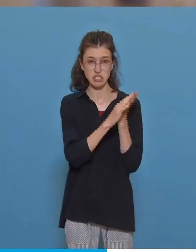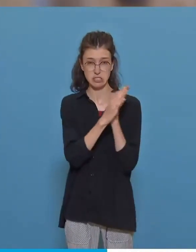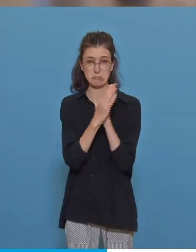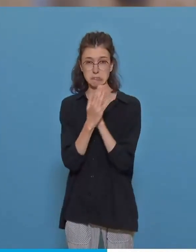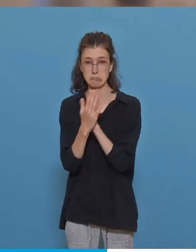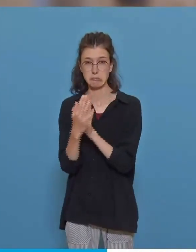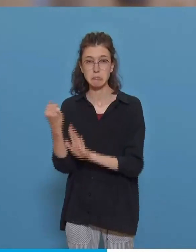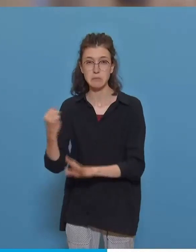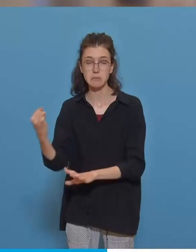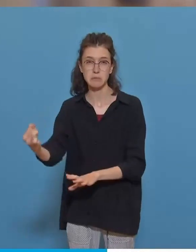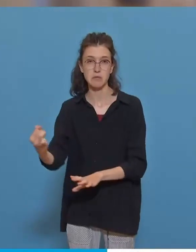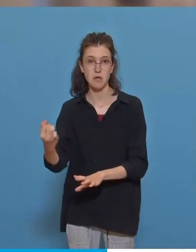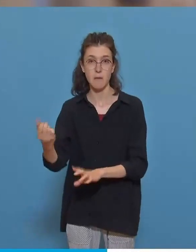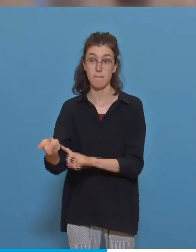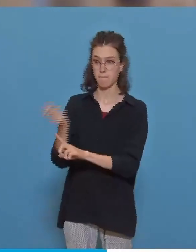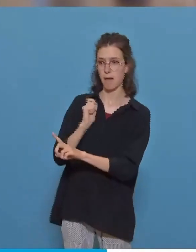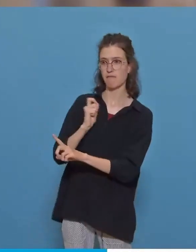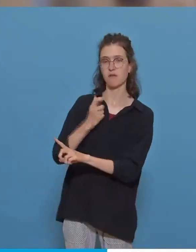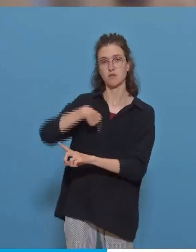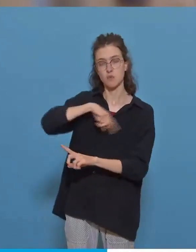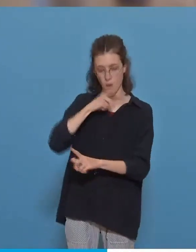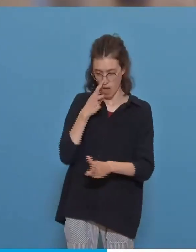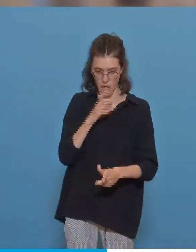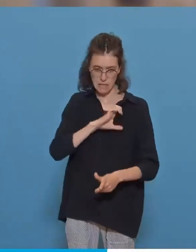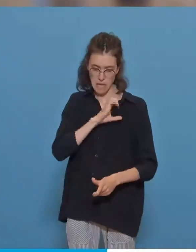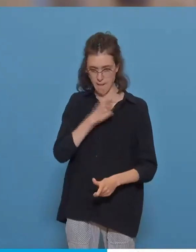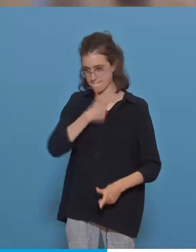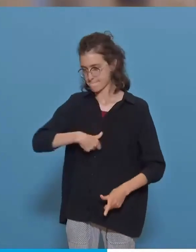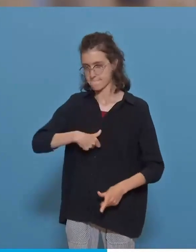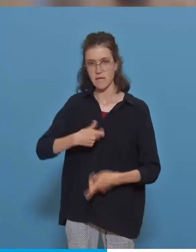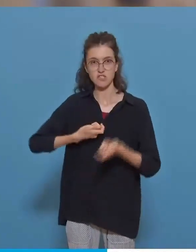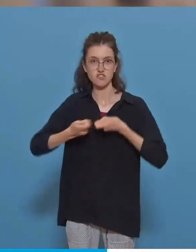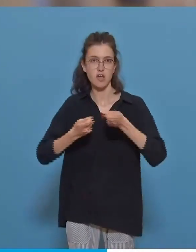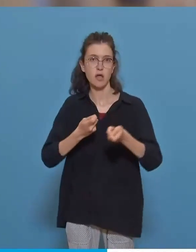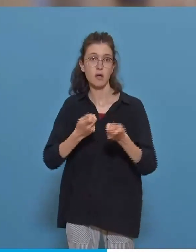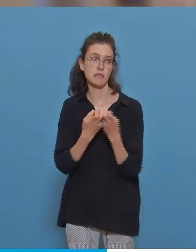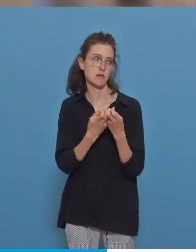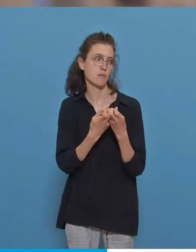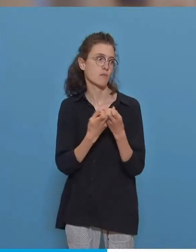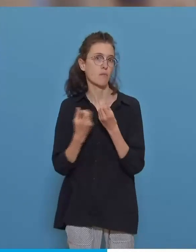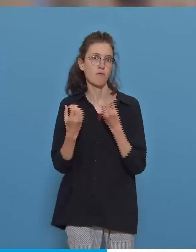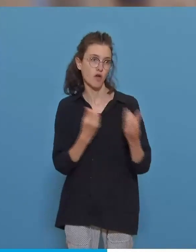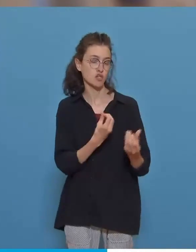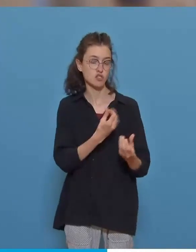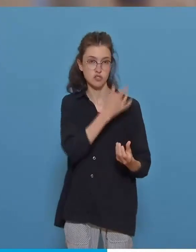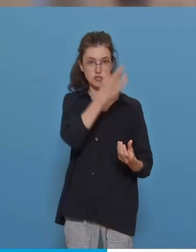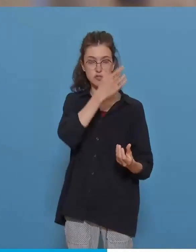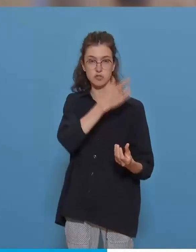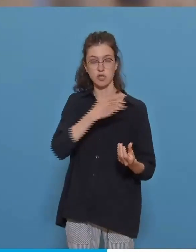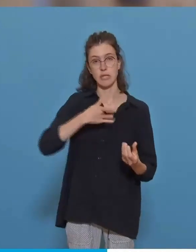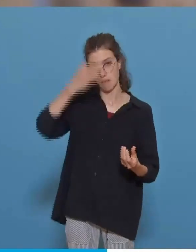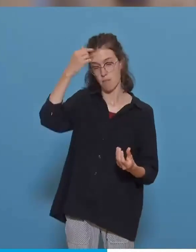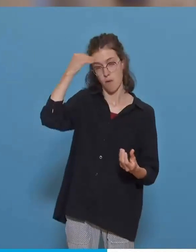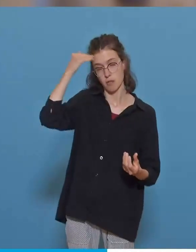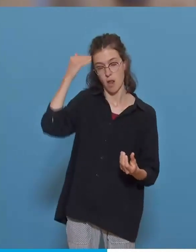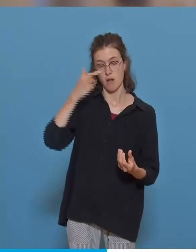de la commune et de l'intercommunalité, avec l'exemple de la santé mentale. Est-ce que vous connaissez, Monsieur Huchet, le délai moyen pour un rendez-vous en